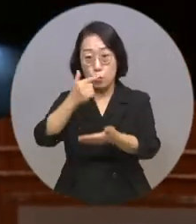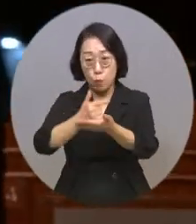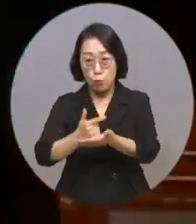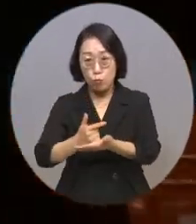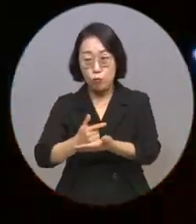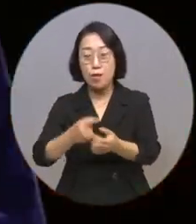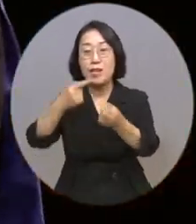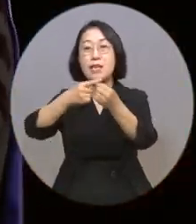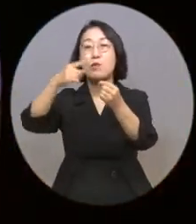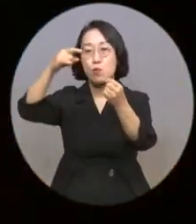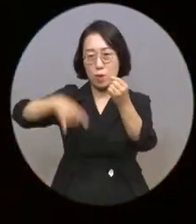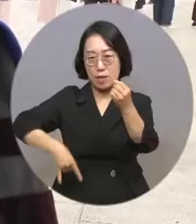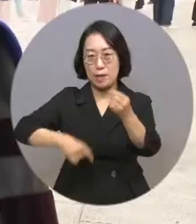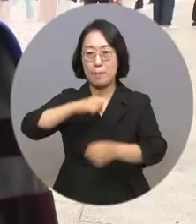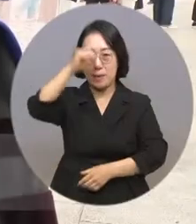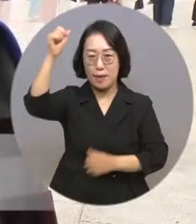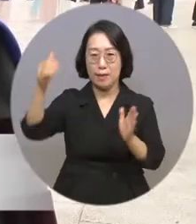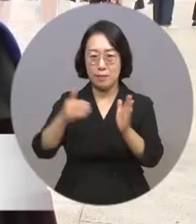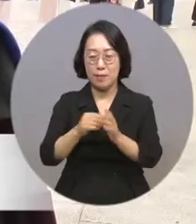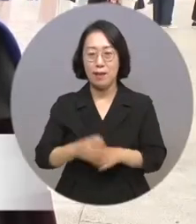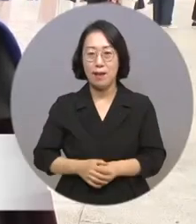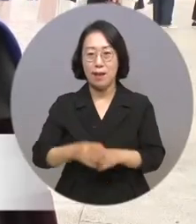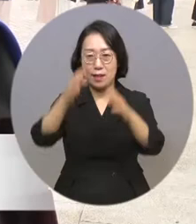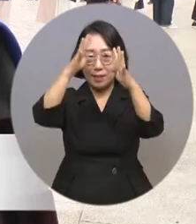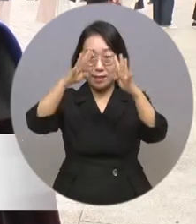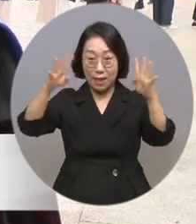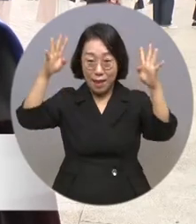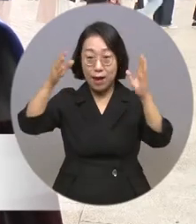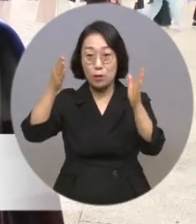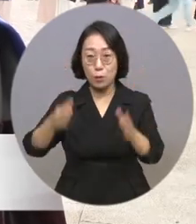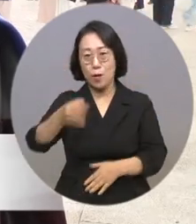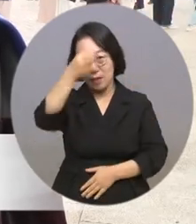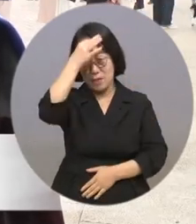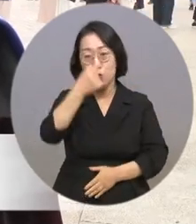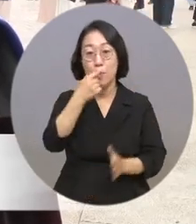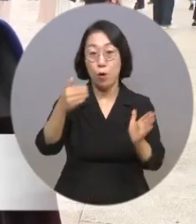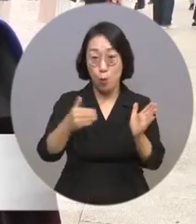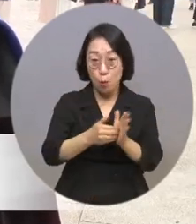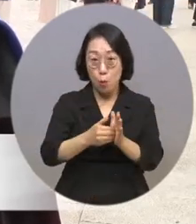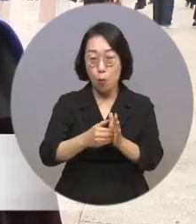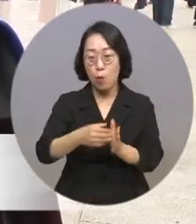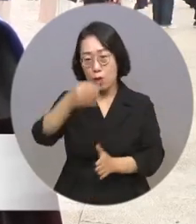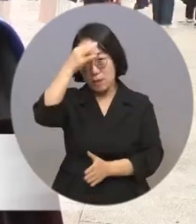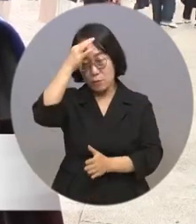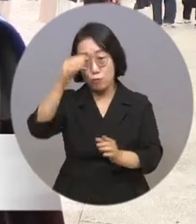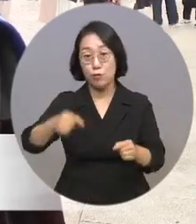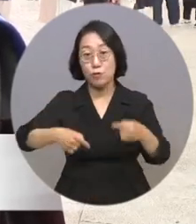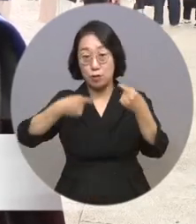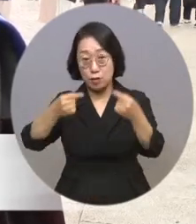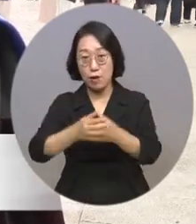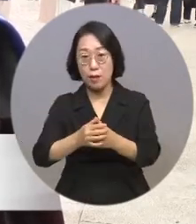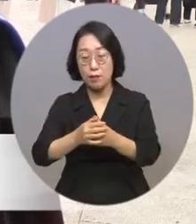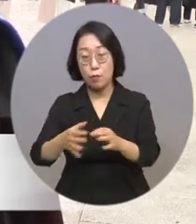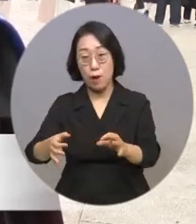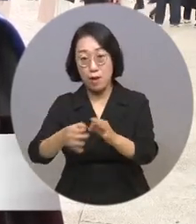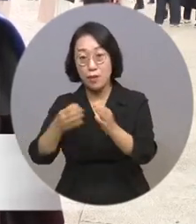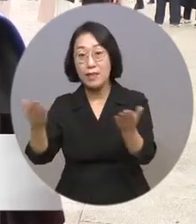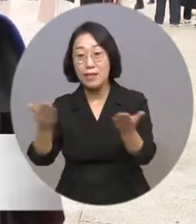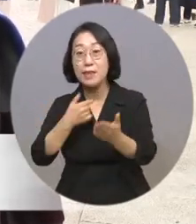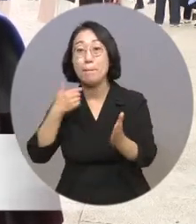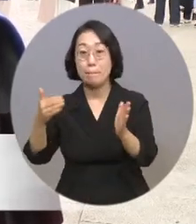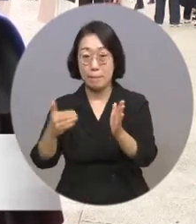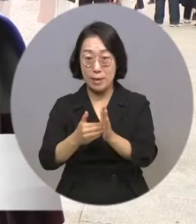수석을 차지하기도 했습니다. 대학 4년까지는 기술을 배웠고 기술직, 전문, 또 토목 분야 쪽에서 일을